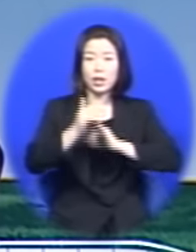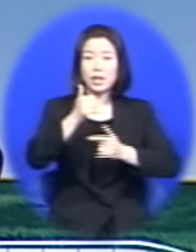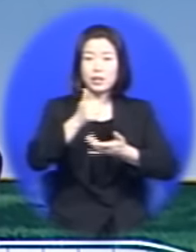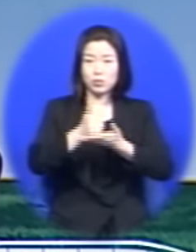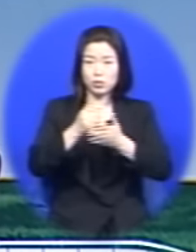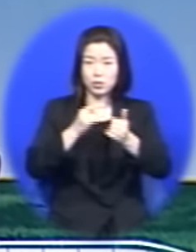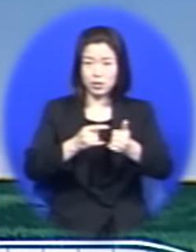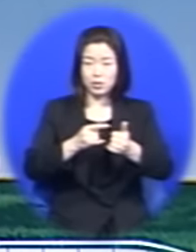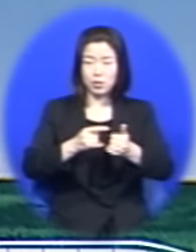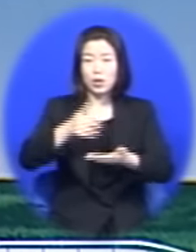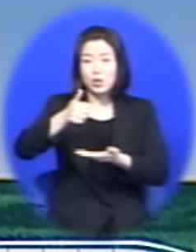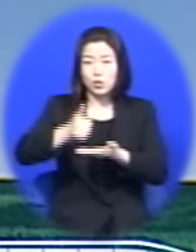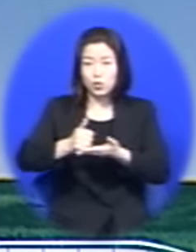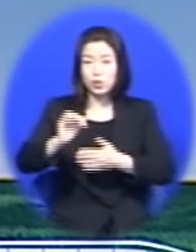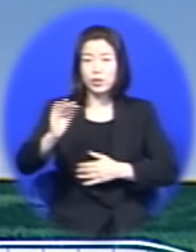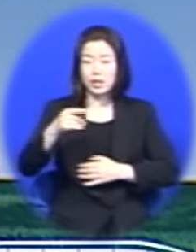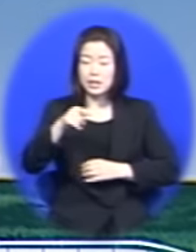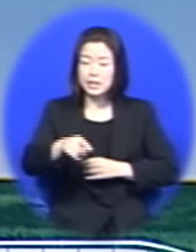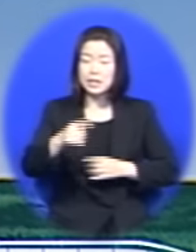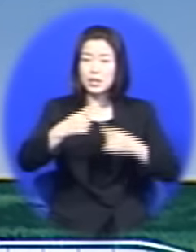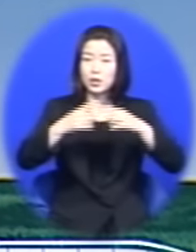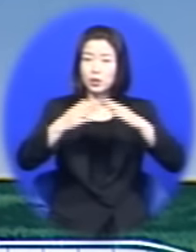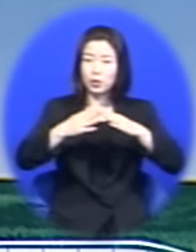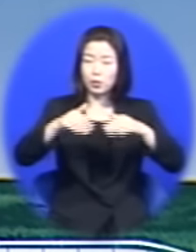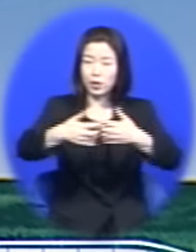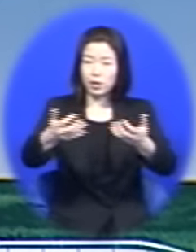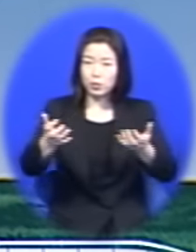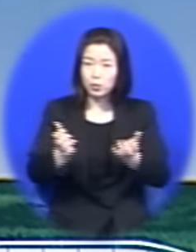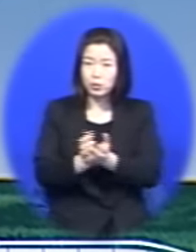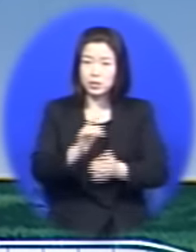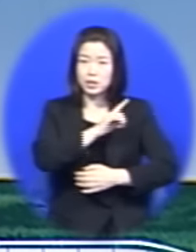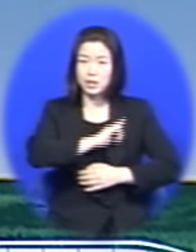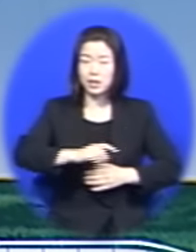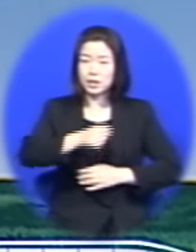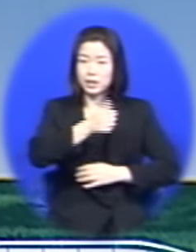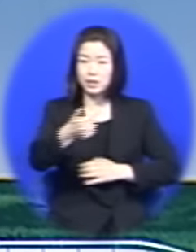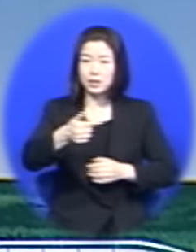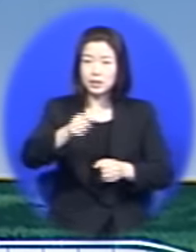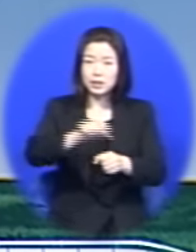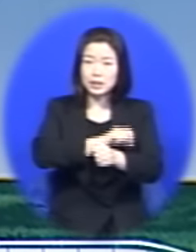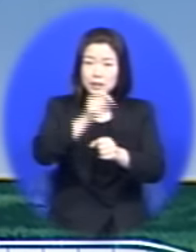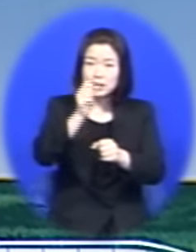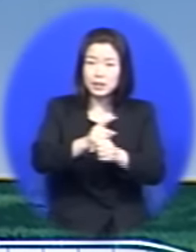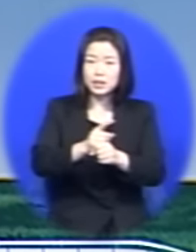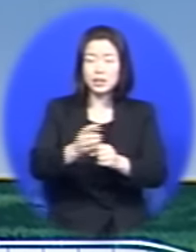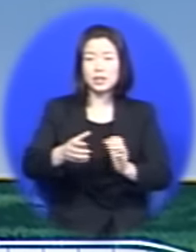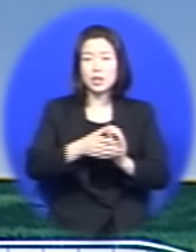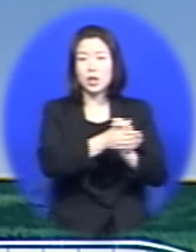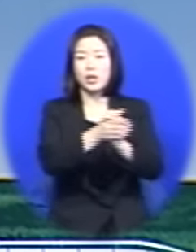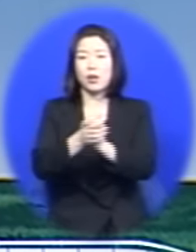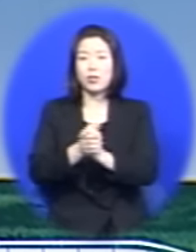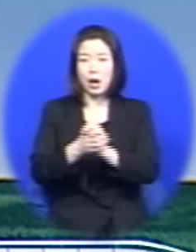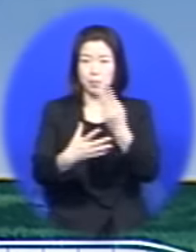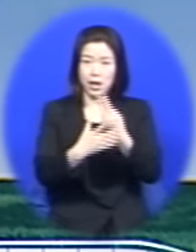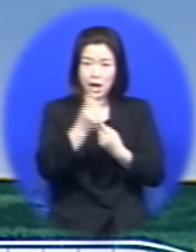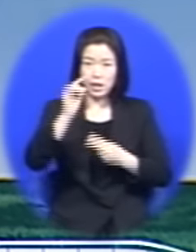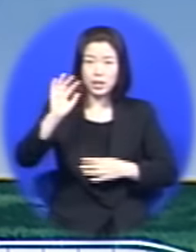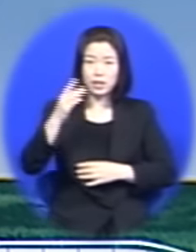예수님께서 주인 되신 이 교회 공동체의 가장 큰 특징은 연합하는 것입니다. 하나가 되는 거예요.